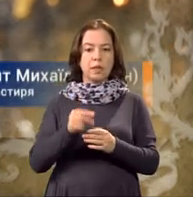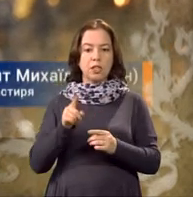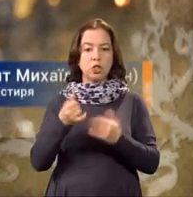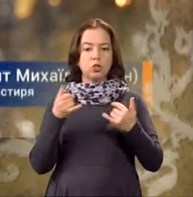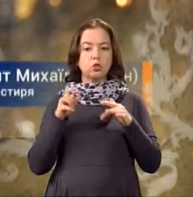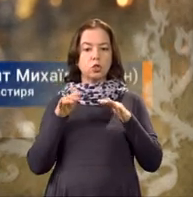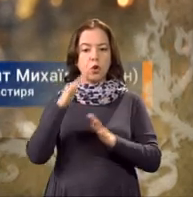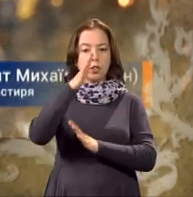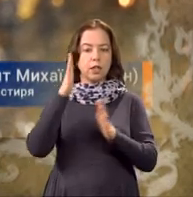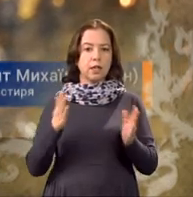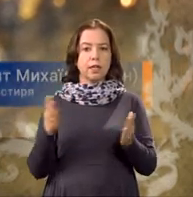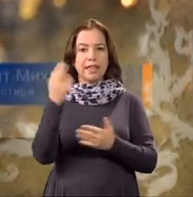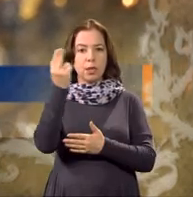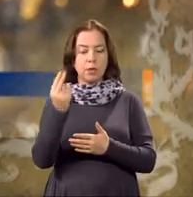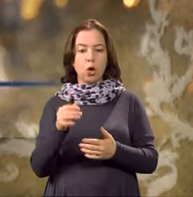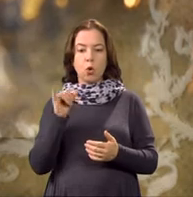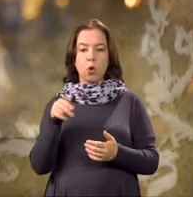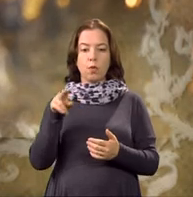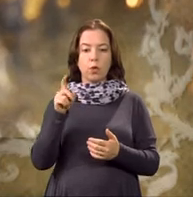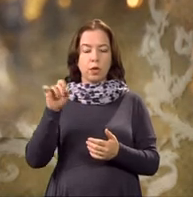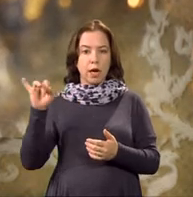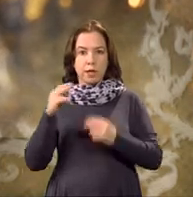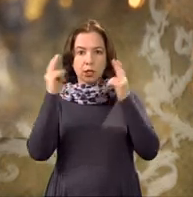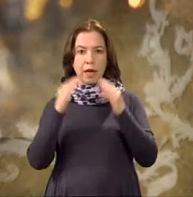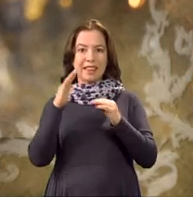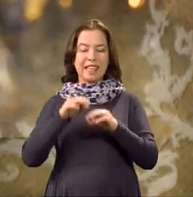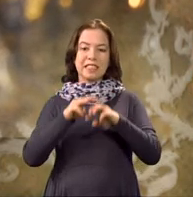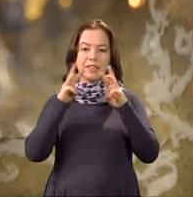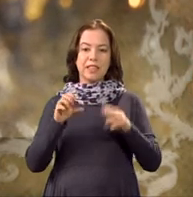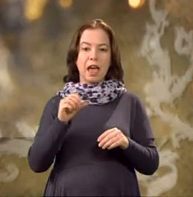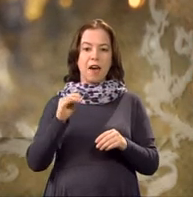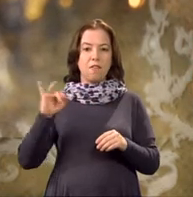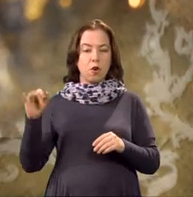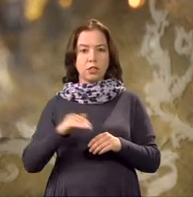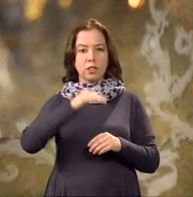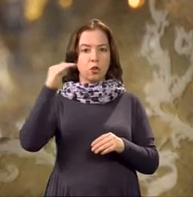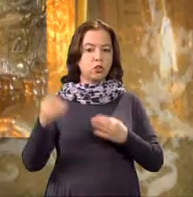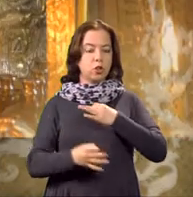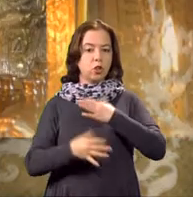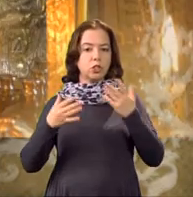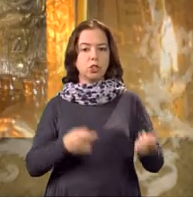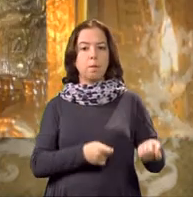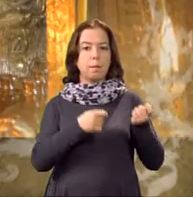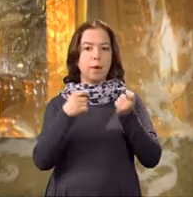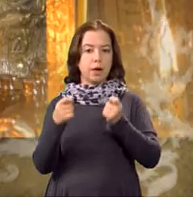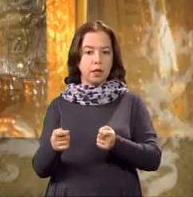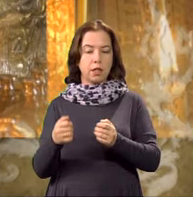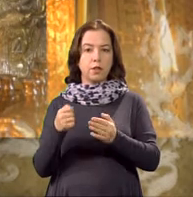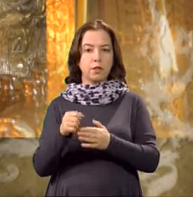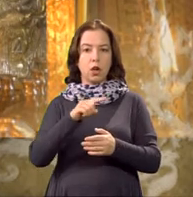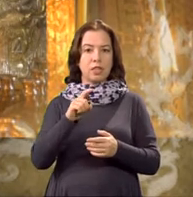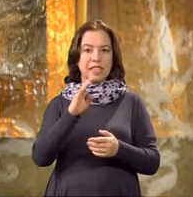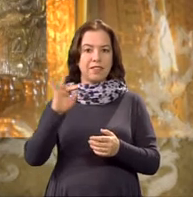що написали в Дохіарському монастирі на Святій Афонській горі, урочисто передали